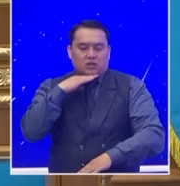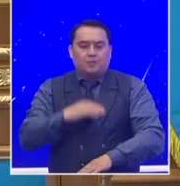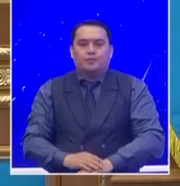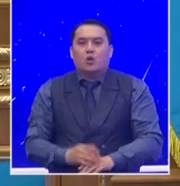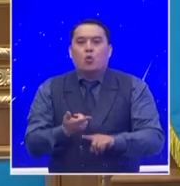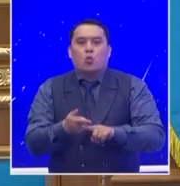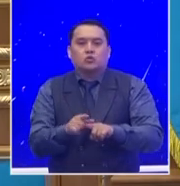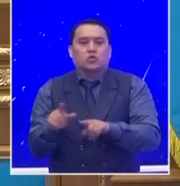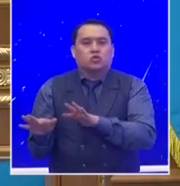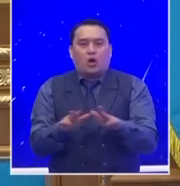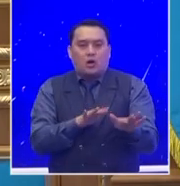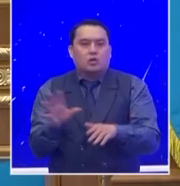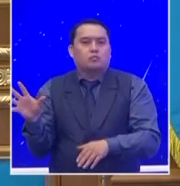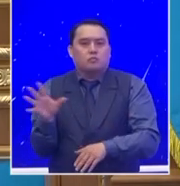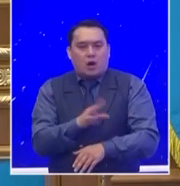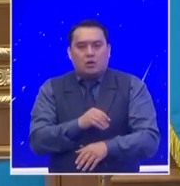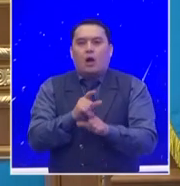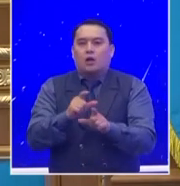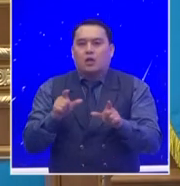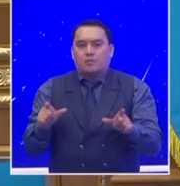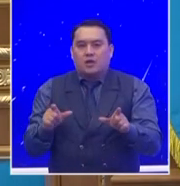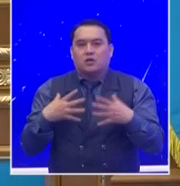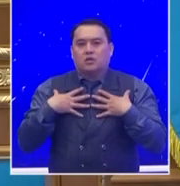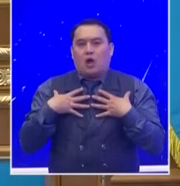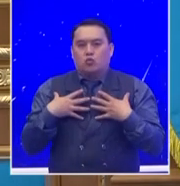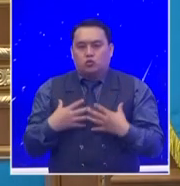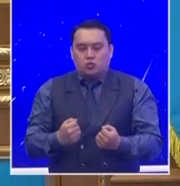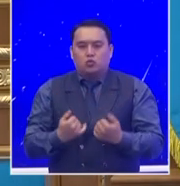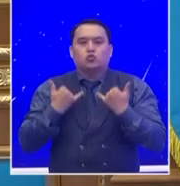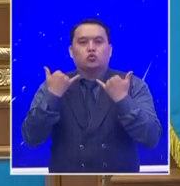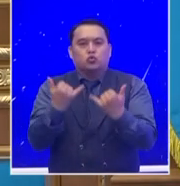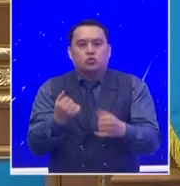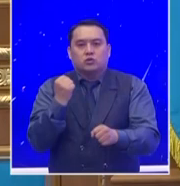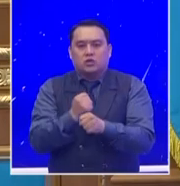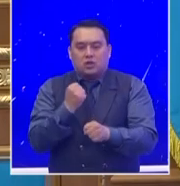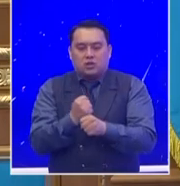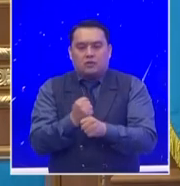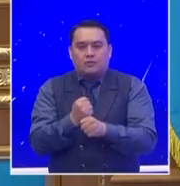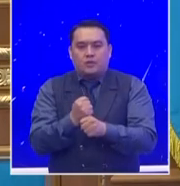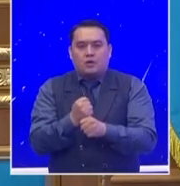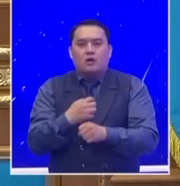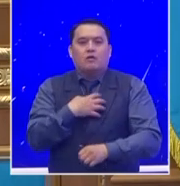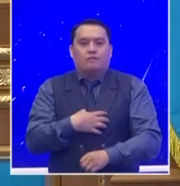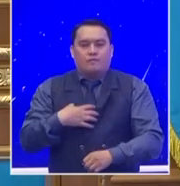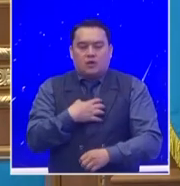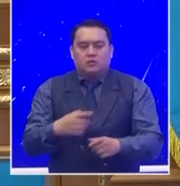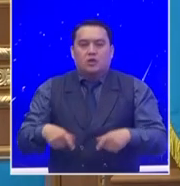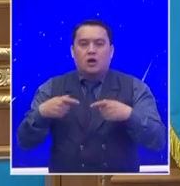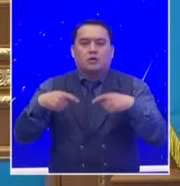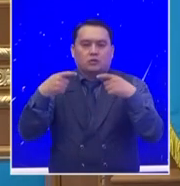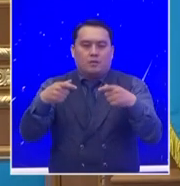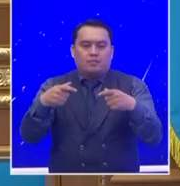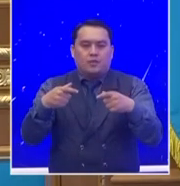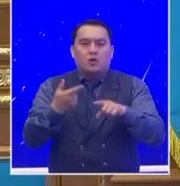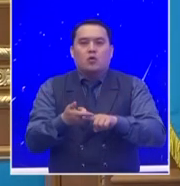Осы шаралардың барлығы азаматтардың денсаулығы үшін жасалып отырған өте маңызды қадамдар.